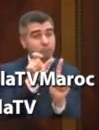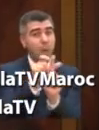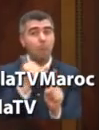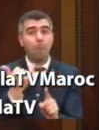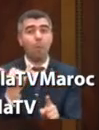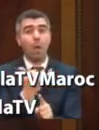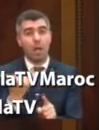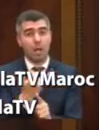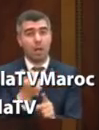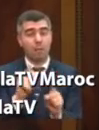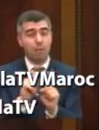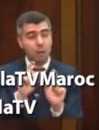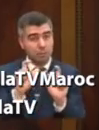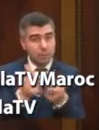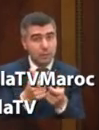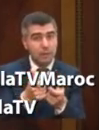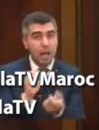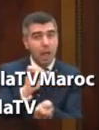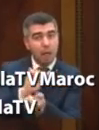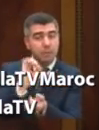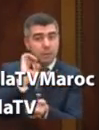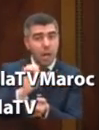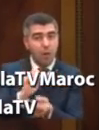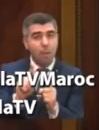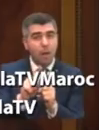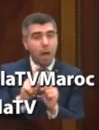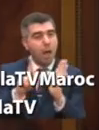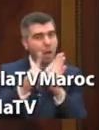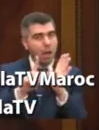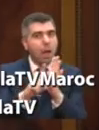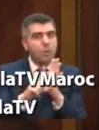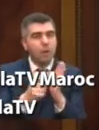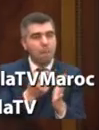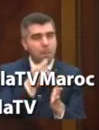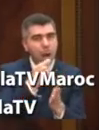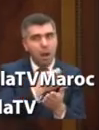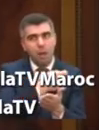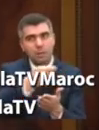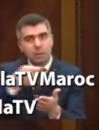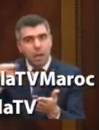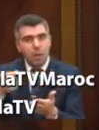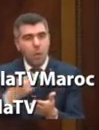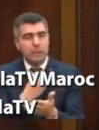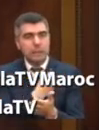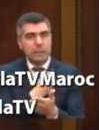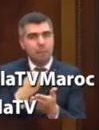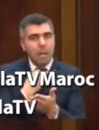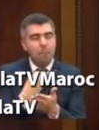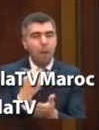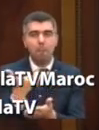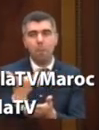باعتبارهم أسرى حرب، ومن المفروض حماية حقهم في الحياة وسلامة أجسادهم وضمان الحد الأدنى